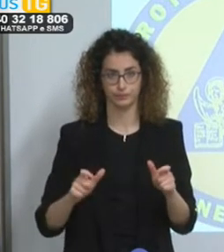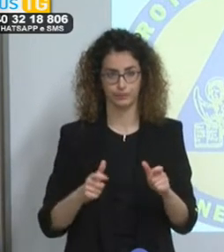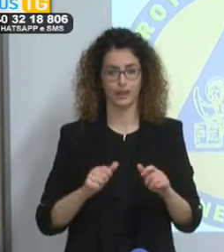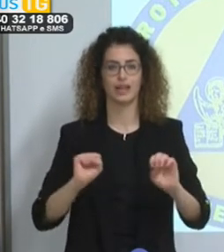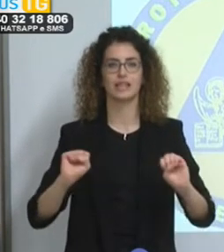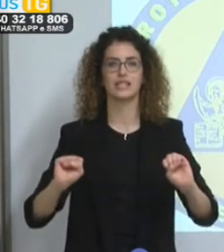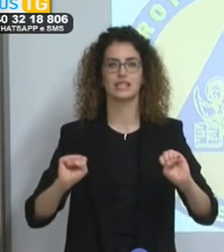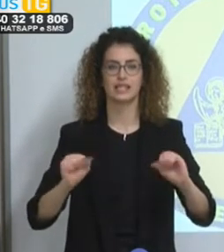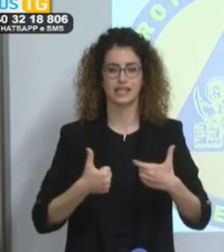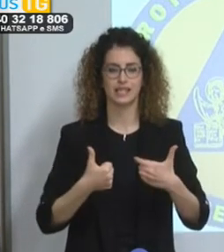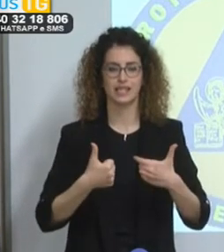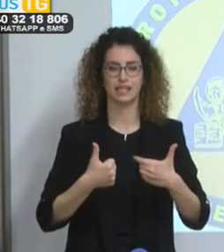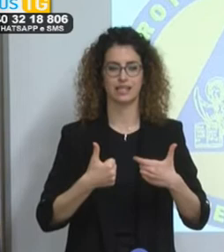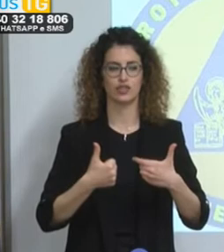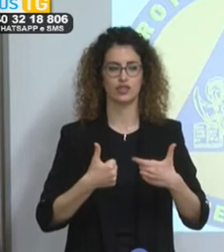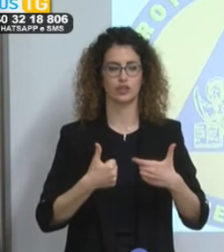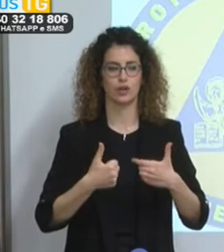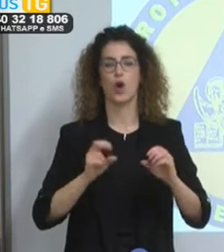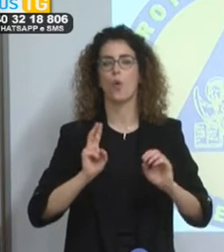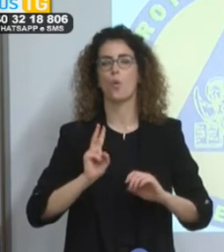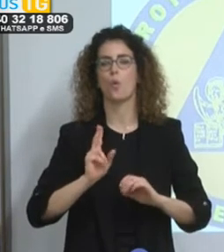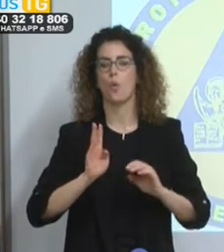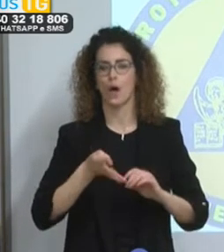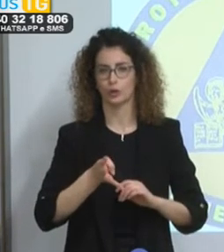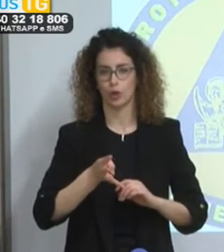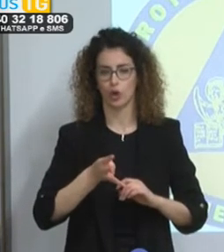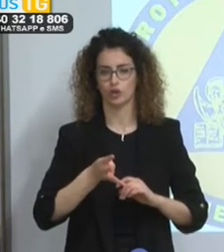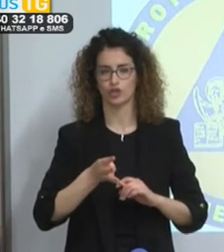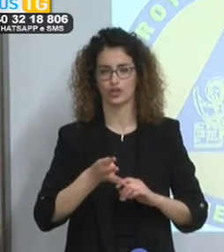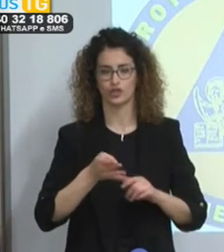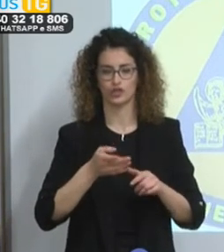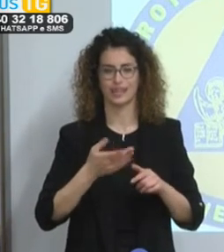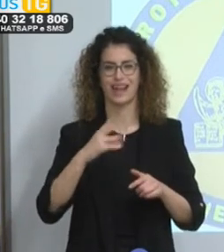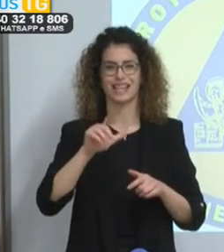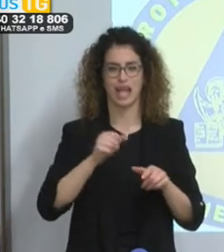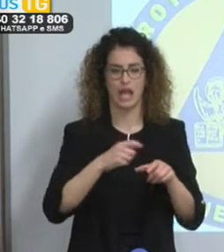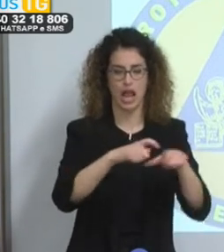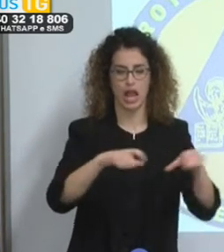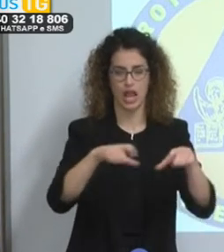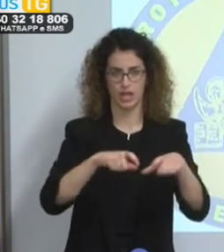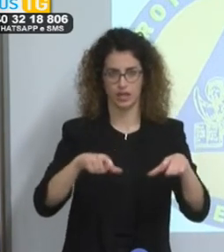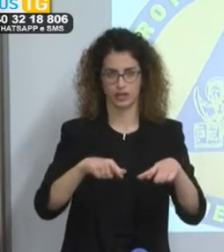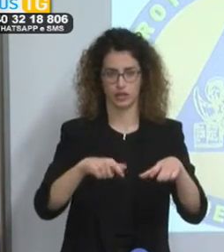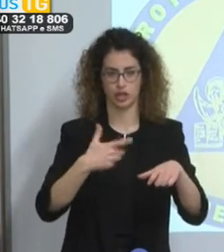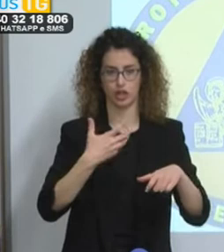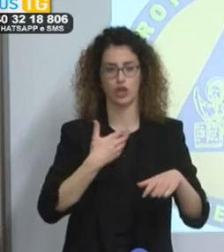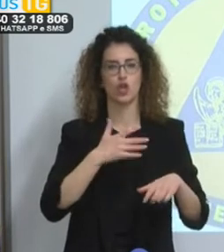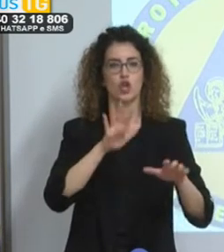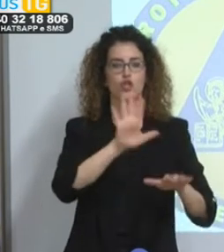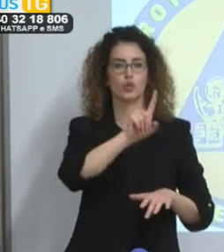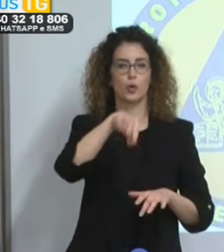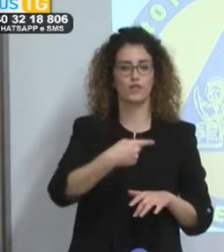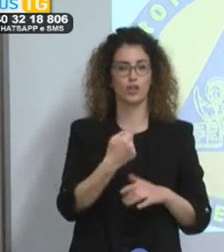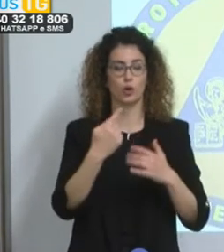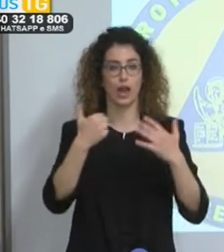16 caselli, scusatemi, 14 caselli, pensate, c'è un casello ogni 5,9 km,